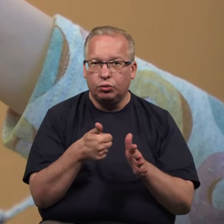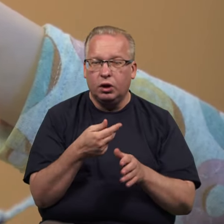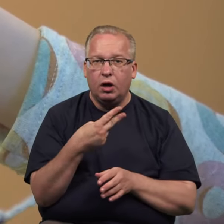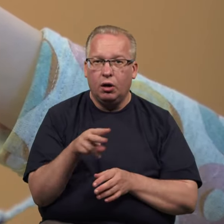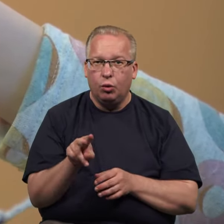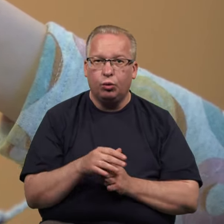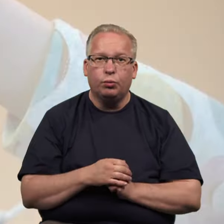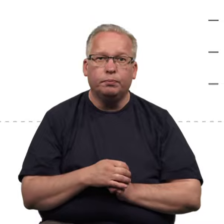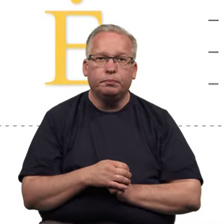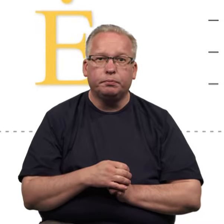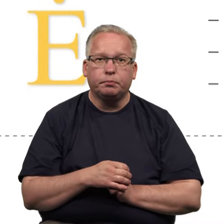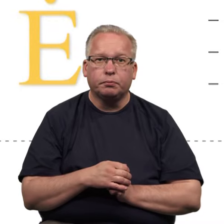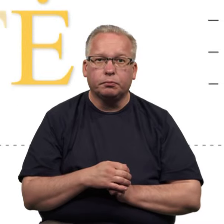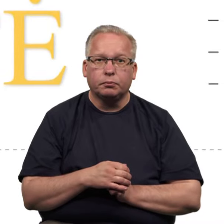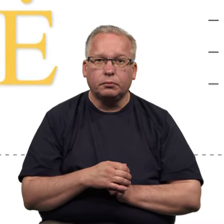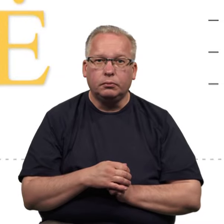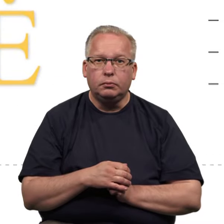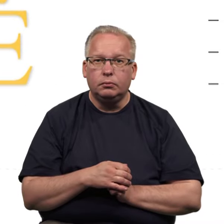eurų.